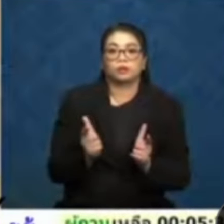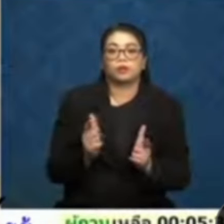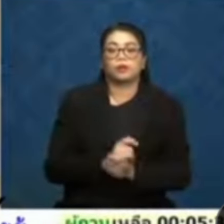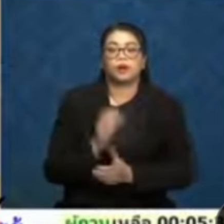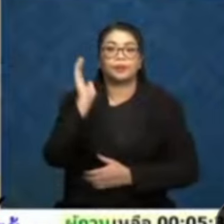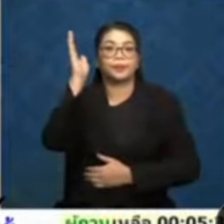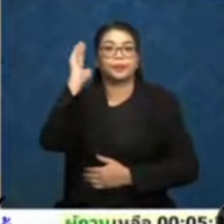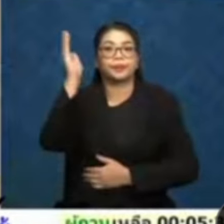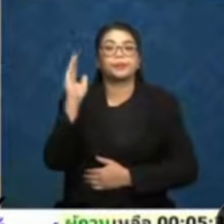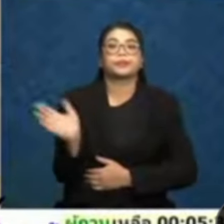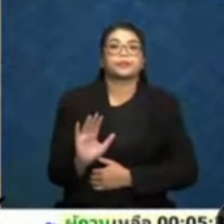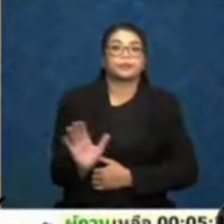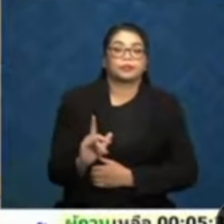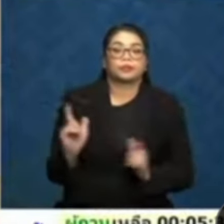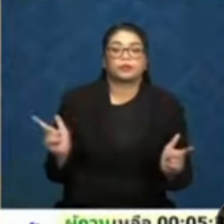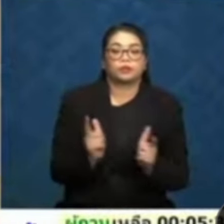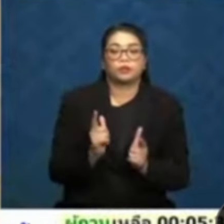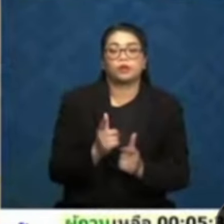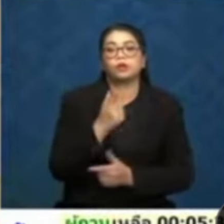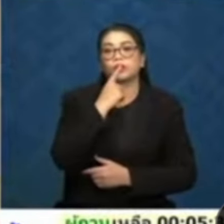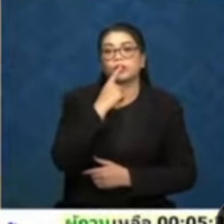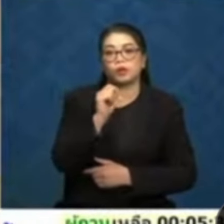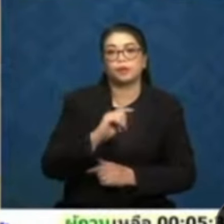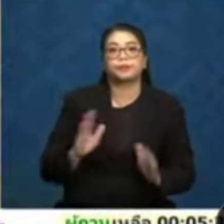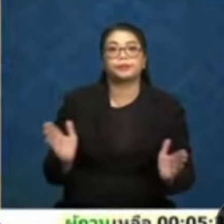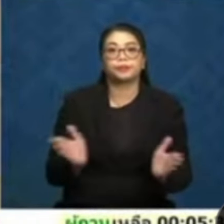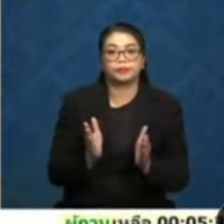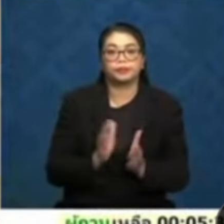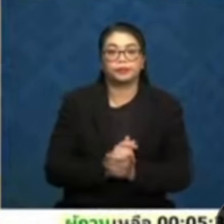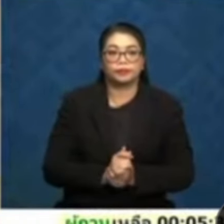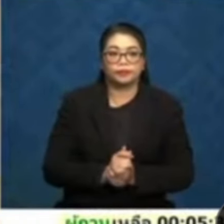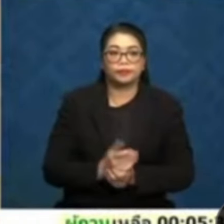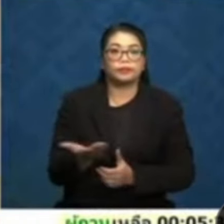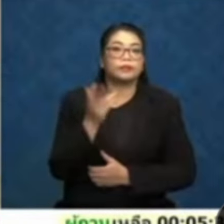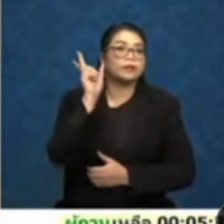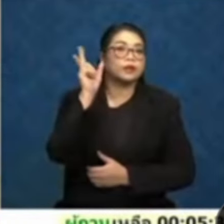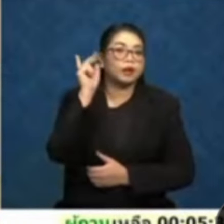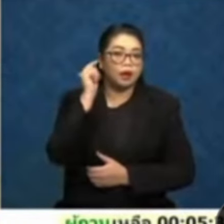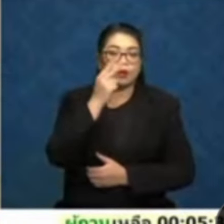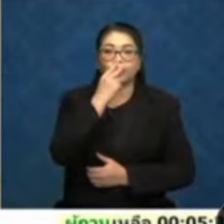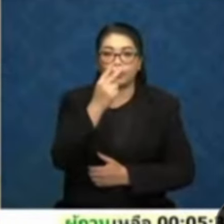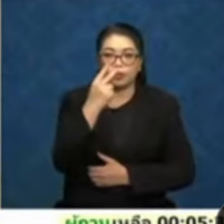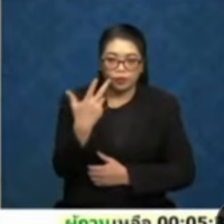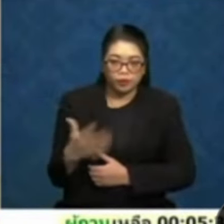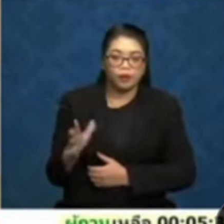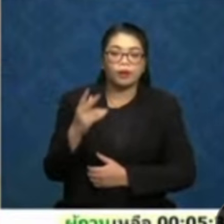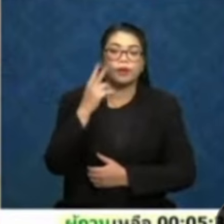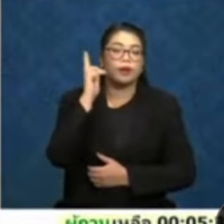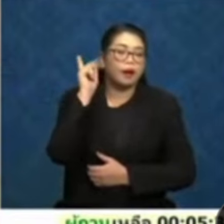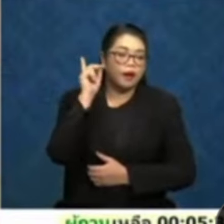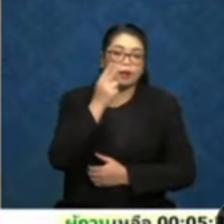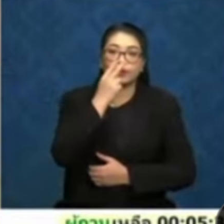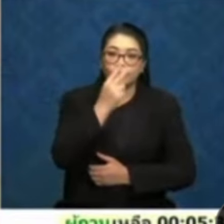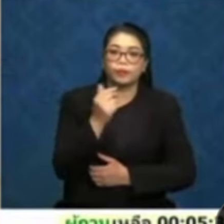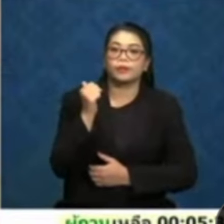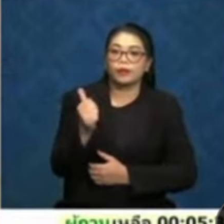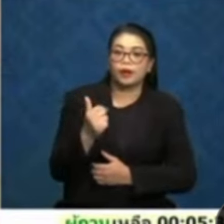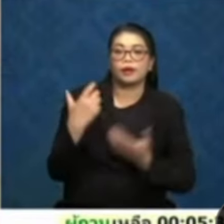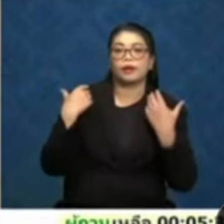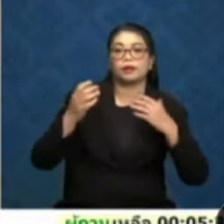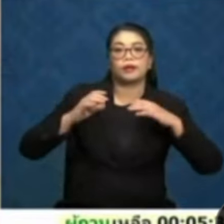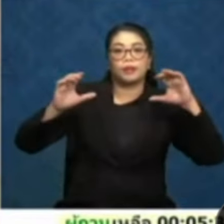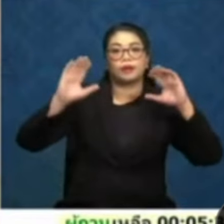ไม่อภิปรายอะไรที่เราสามารถรับชมได้จากทางข่าวสารอยู่แล้วหรือแม้แต่การที่ทางรัฐบาล